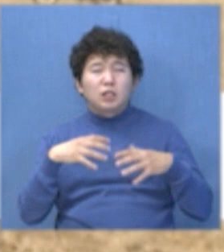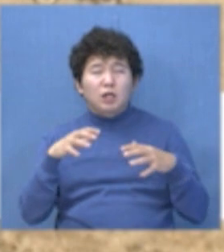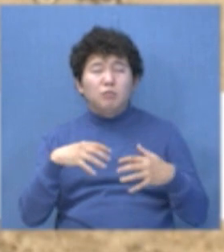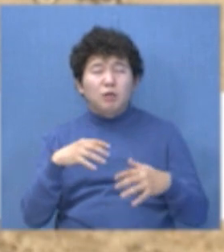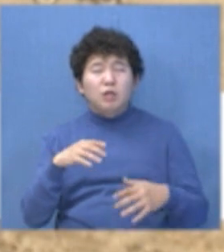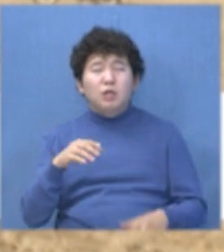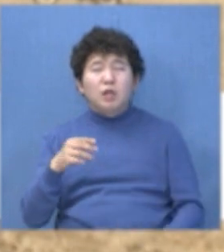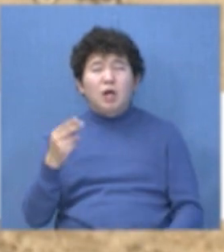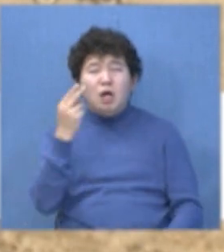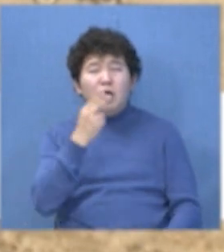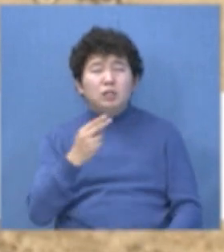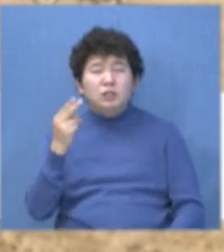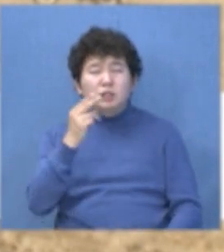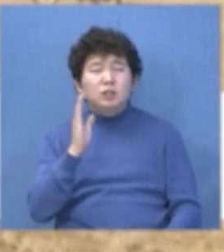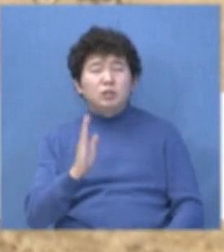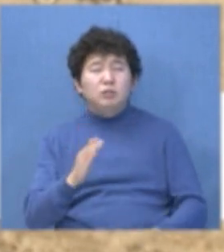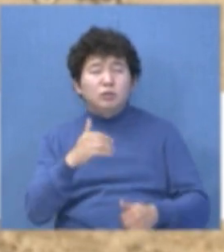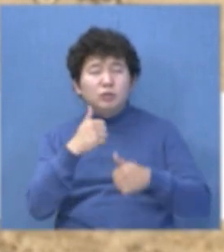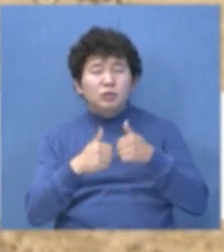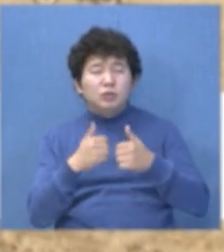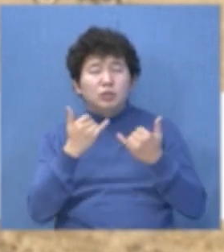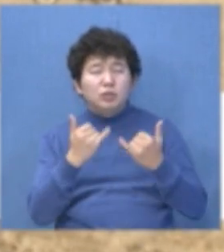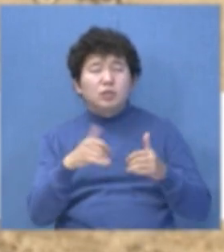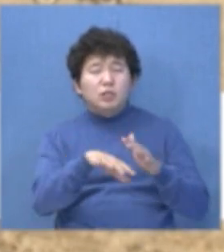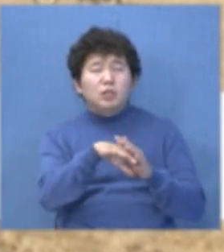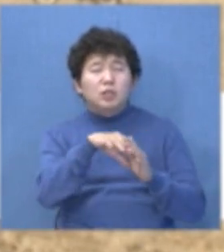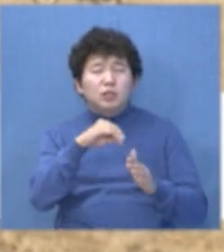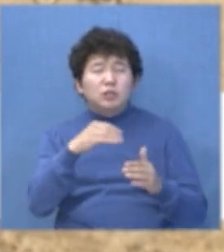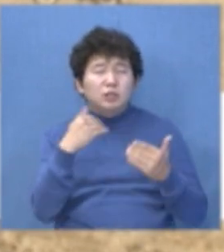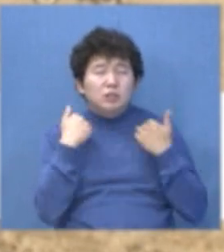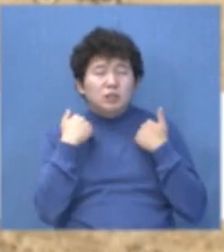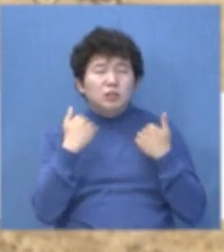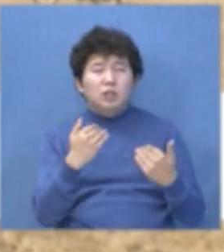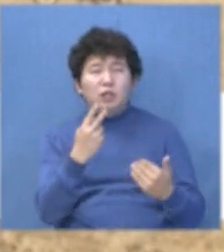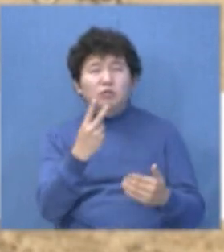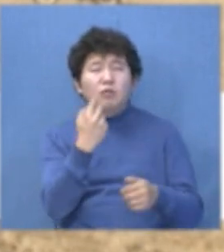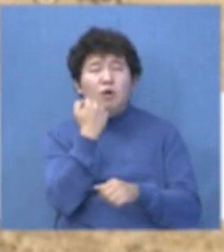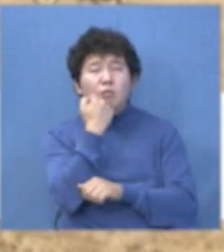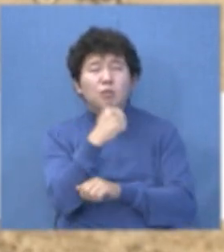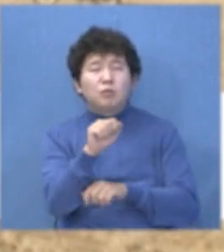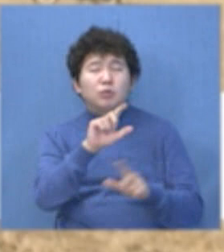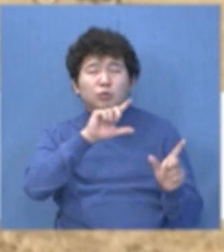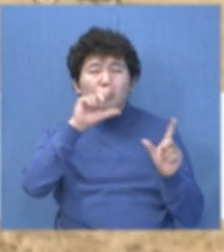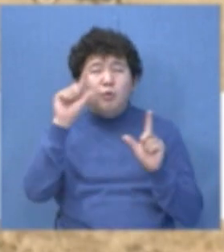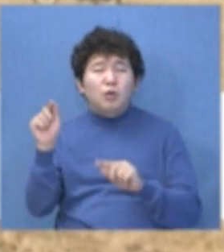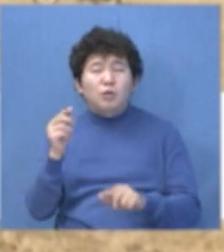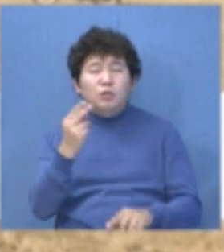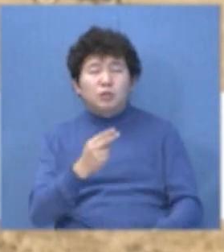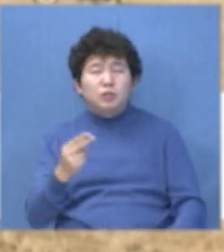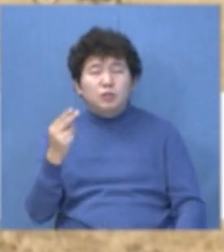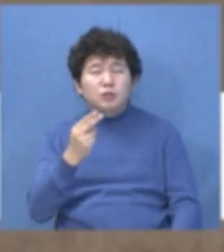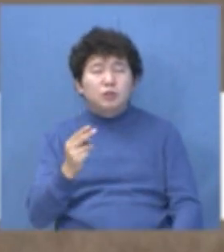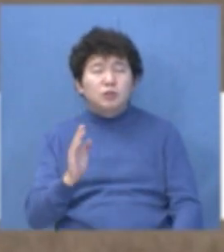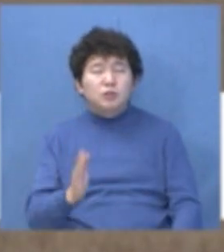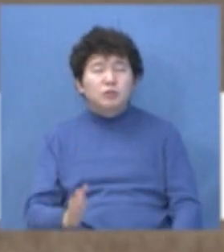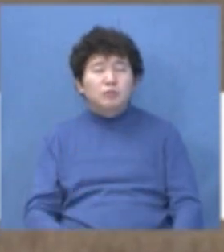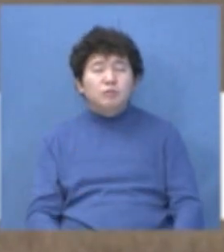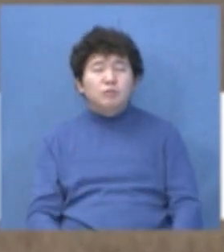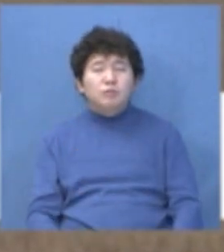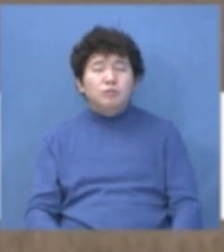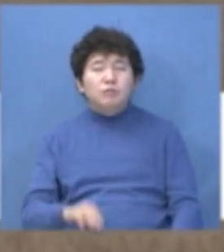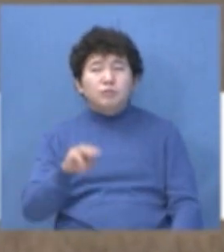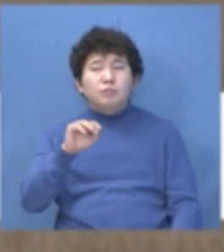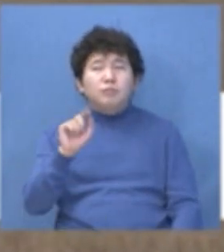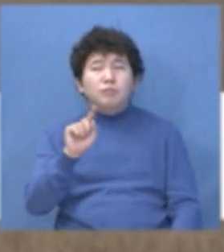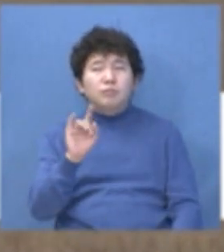гонки Асыл-Казына, и сейчас мы проводим отбор сильнейших. Двое победителей отправятся в Астану. Тазы